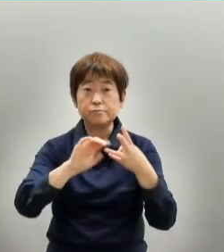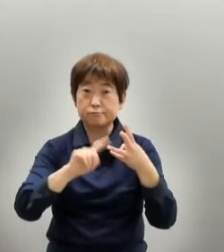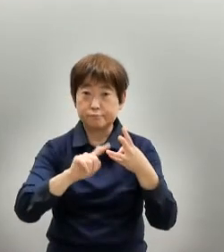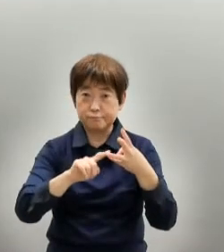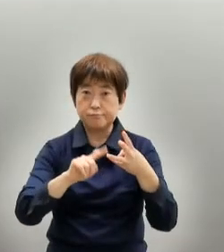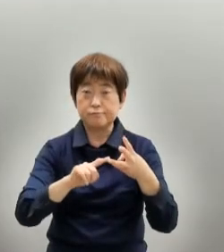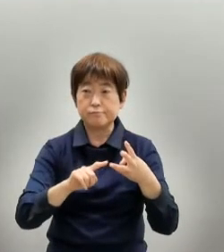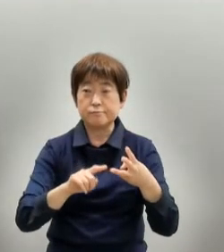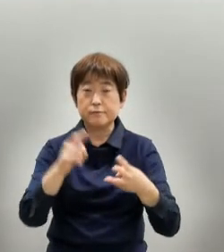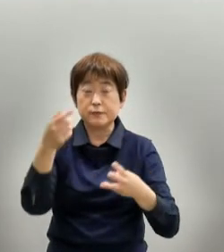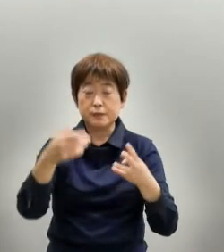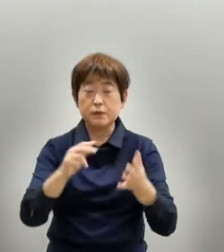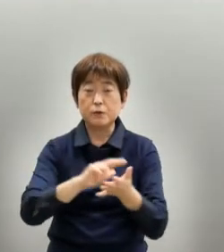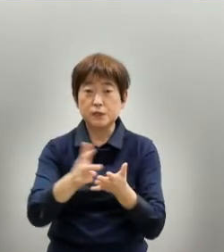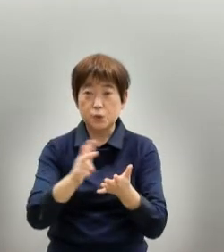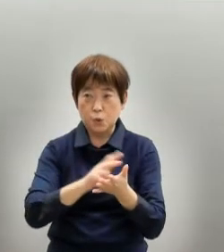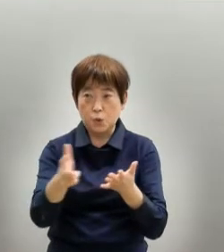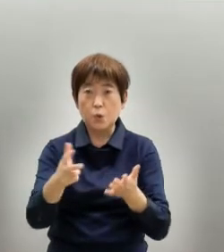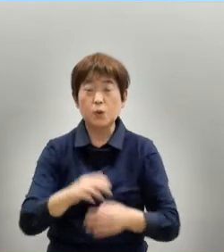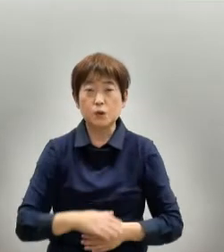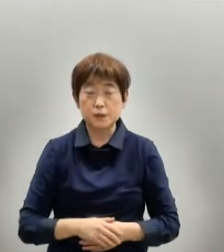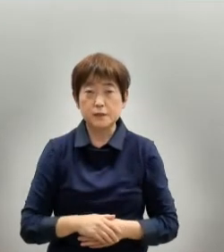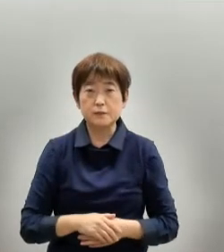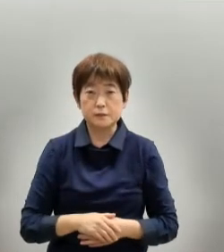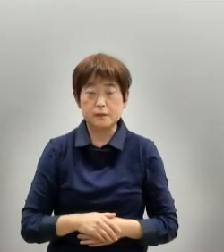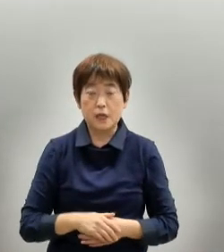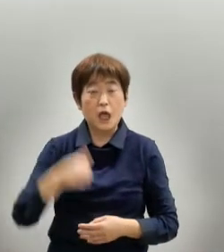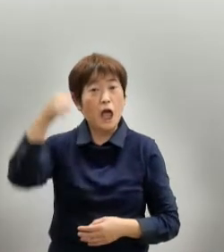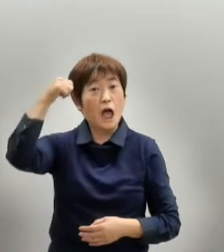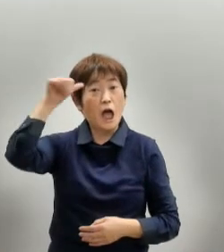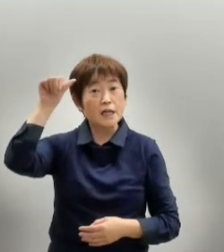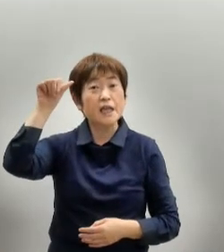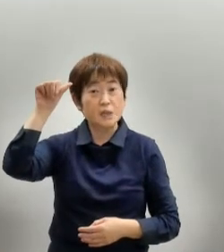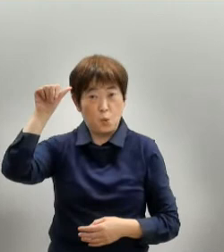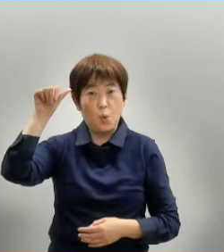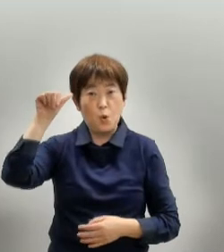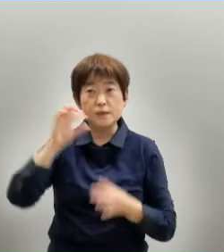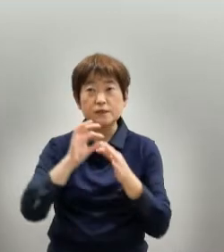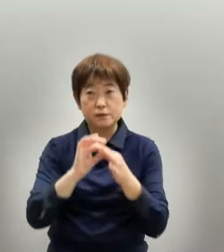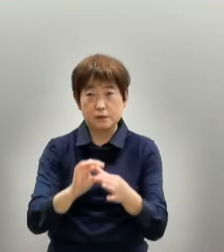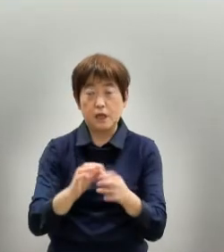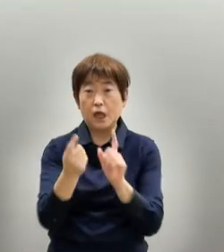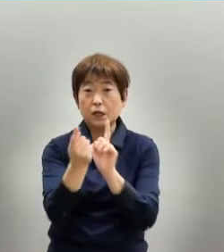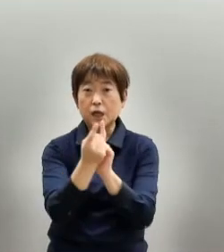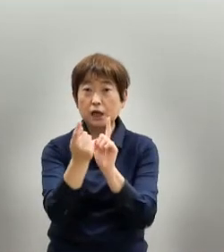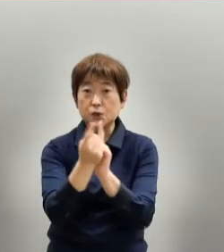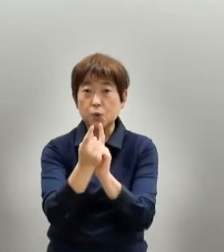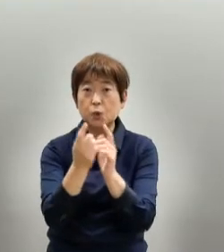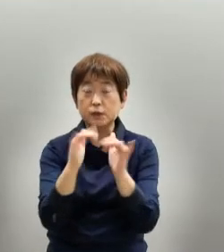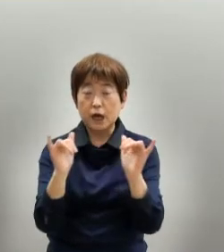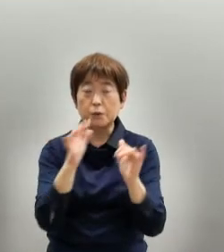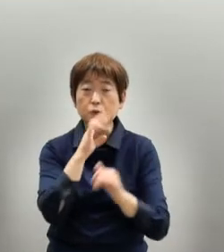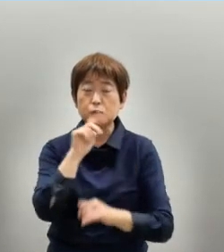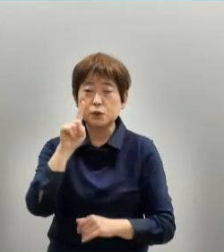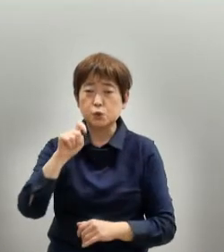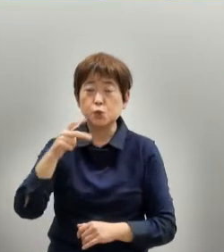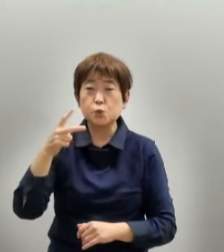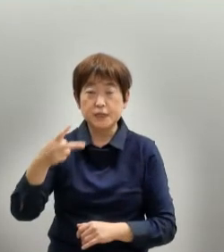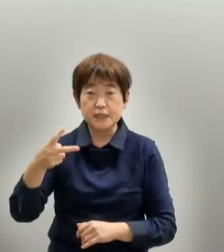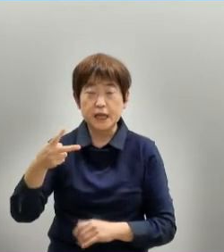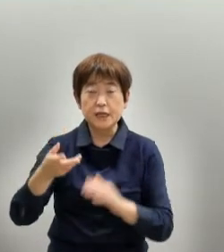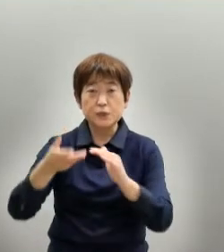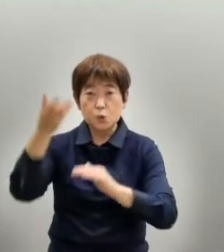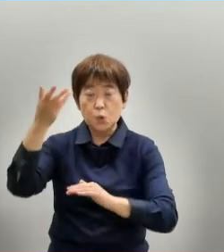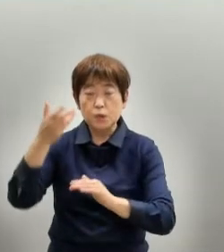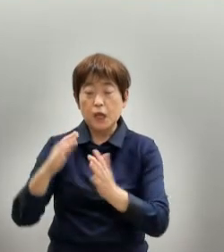最後はですね、新型コロナウイルスワクチン接種に関するアンケートについてでございます。で対象者12歳以上の未接種者